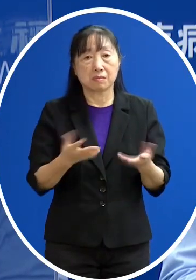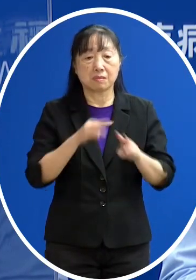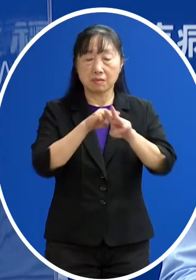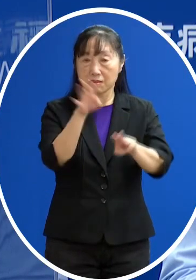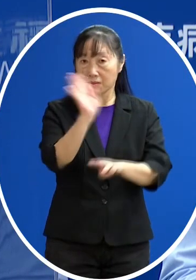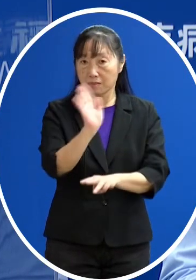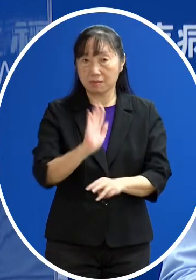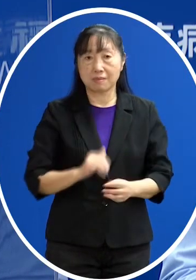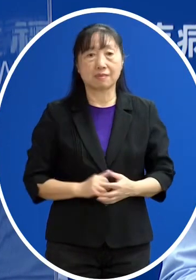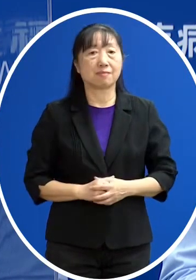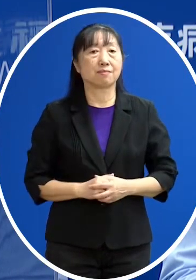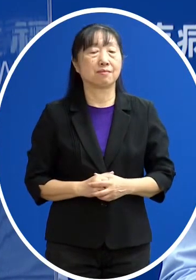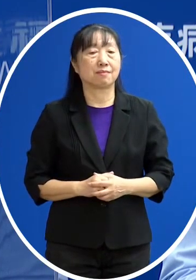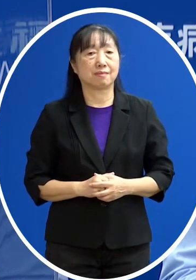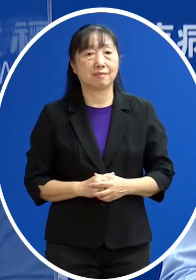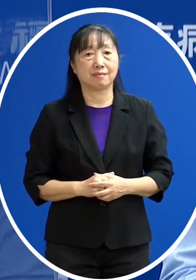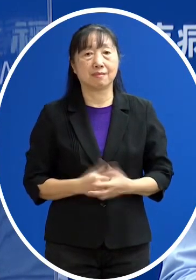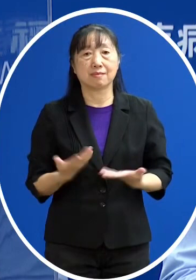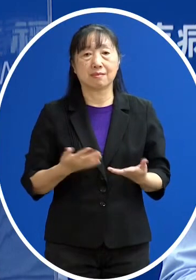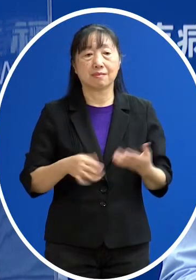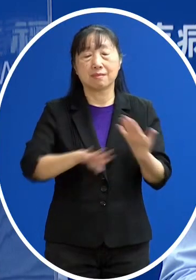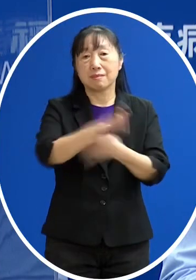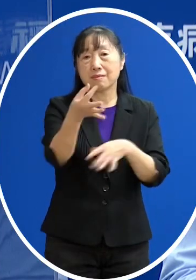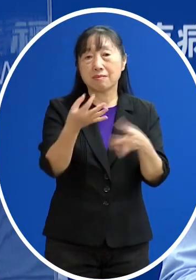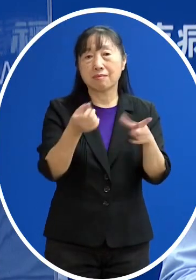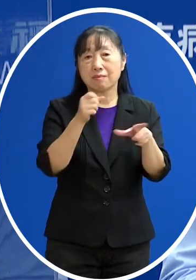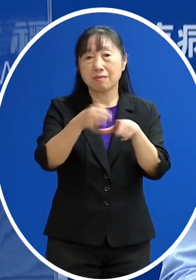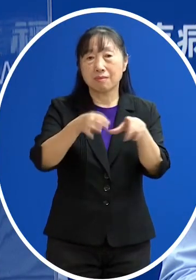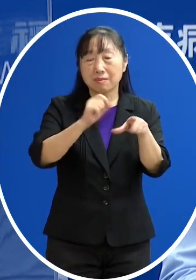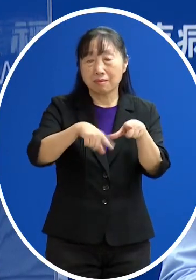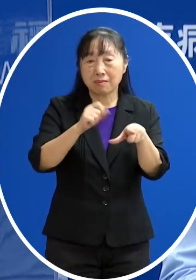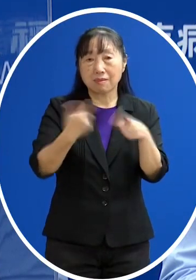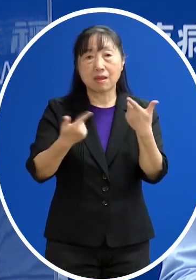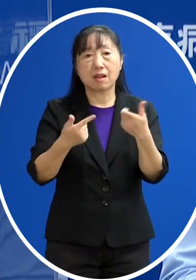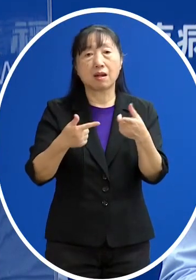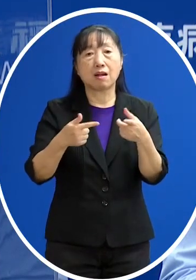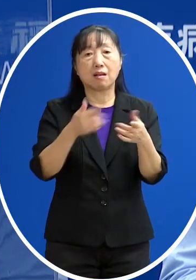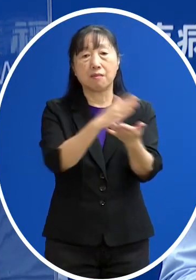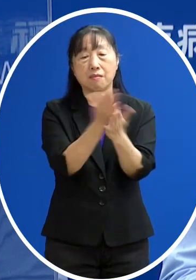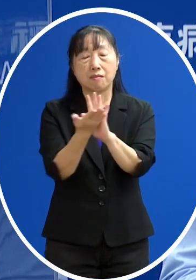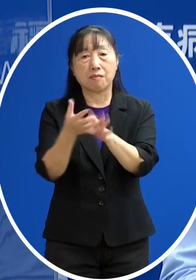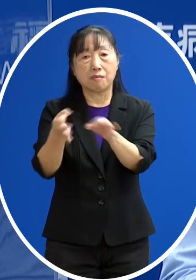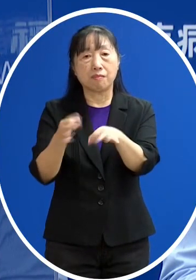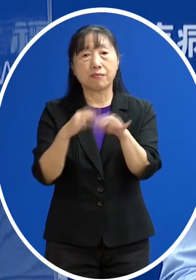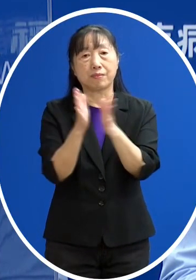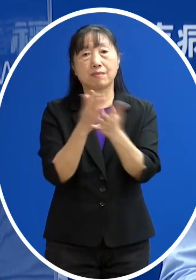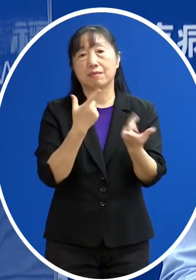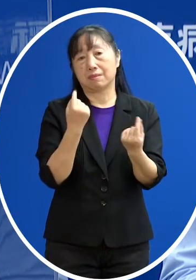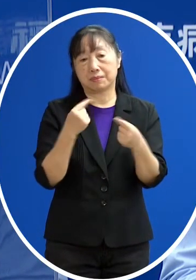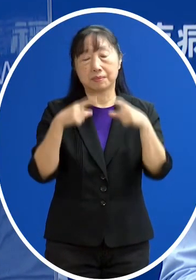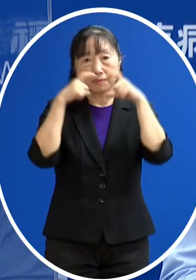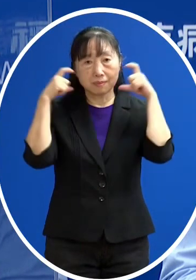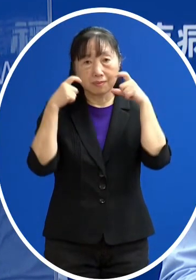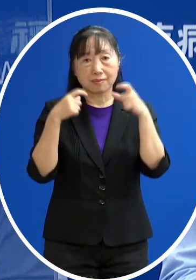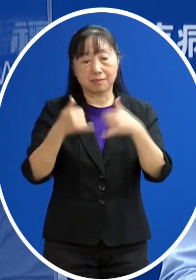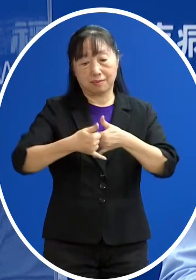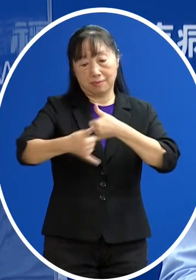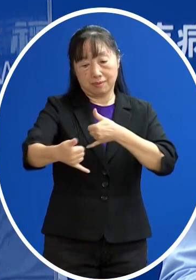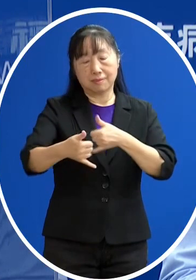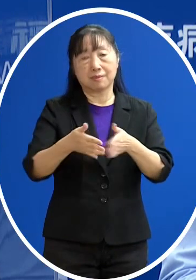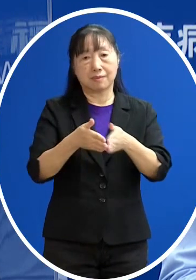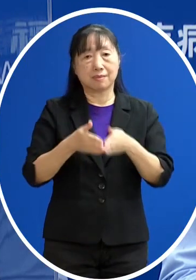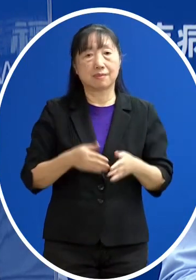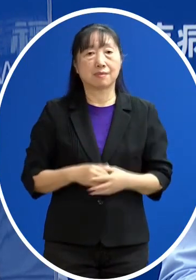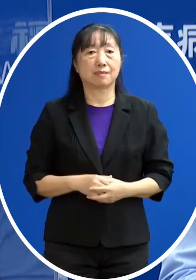或集会。那营业场所及洽公机关应落实人流管制，戴口罩，保持社交距离